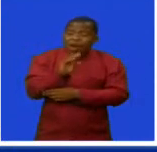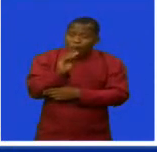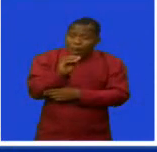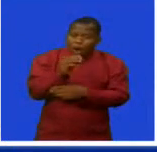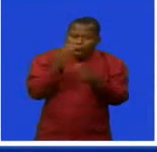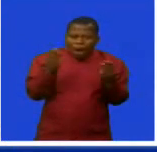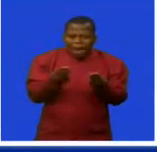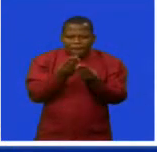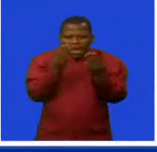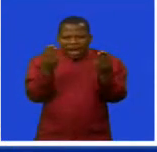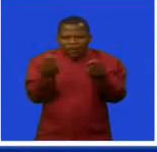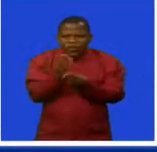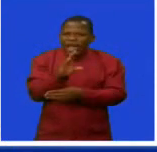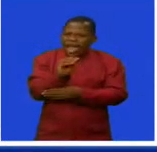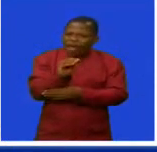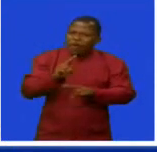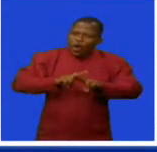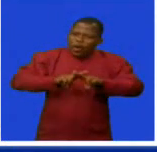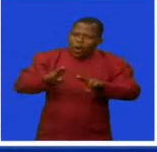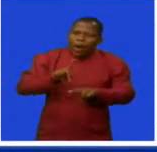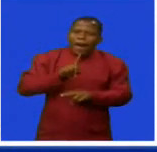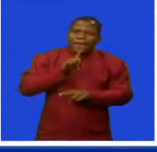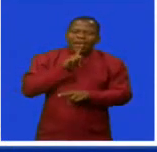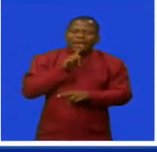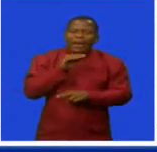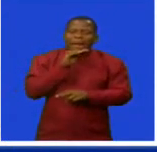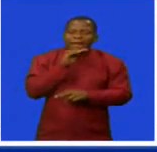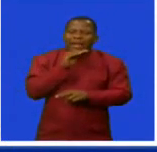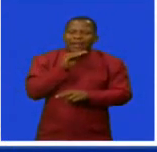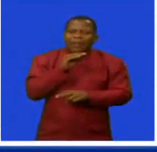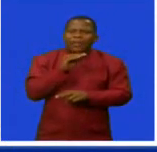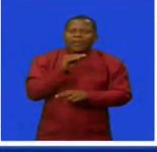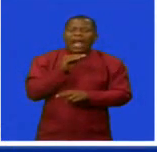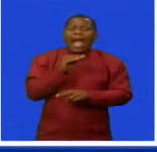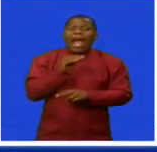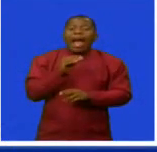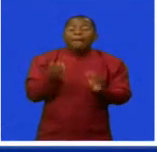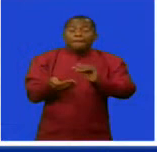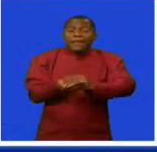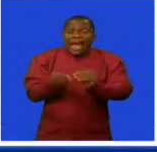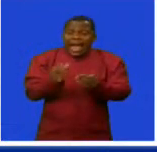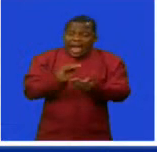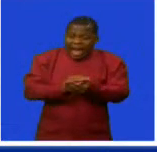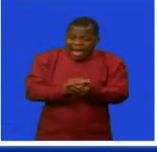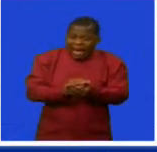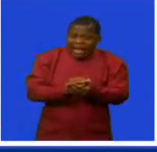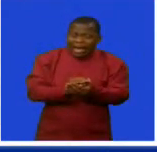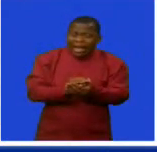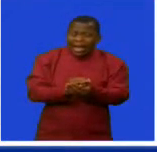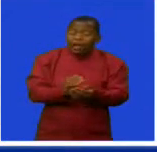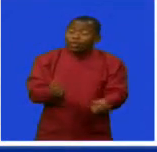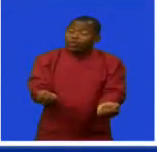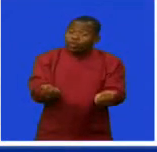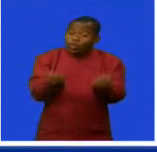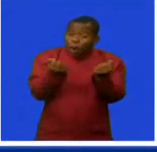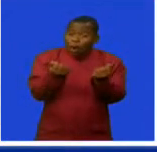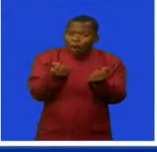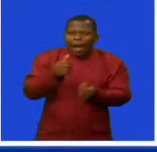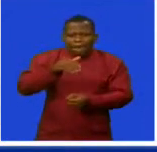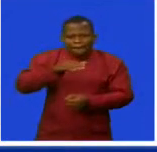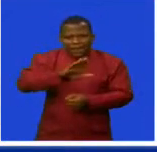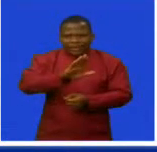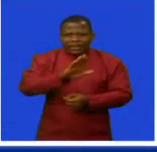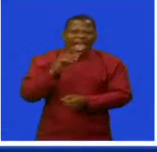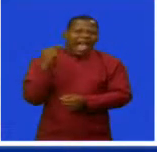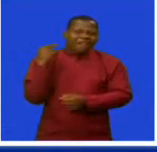ukuthi nangabe labantu labakhona bangakhulisa lizinga labo lekuyisebenzisa itawukhona yini kuhisheka siya